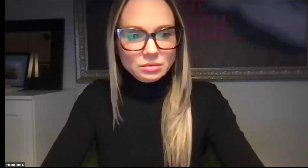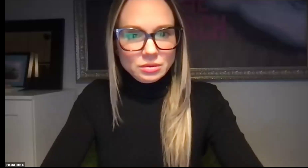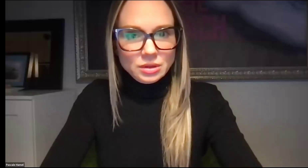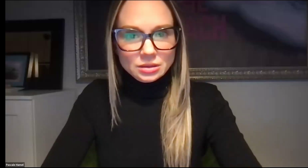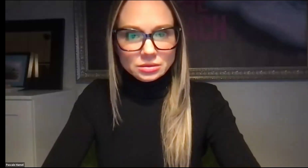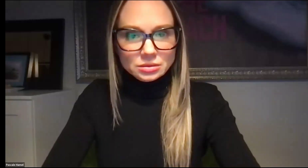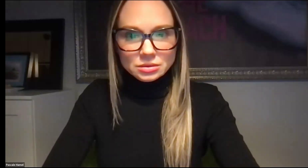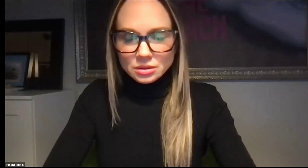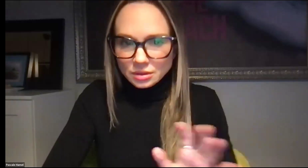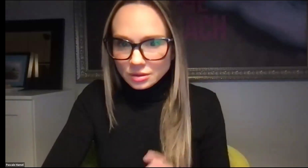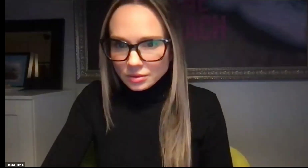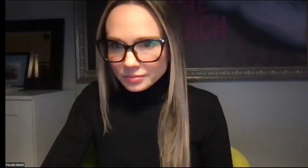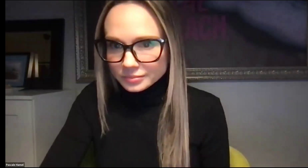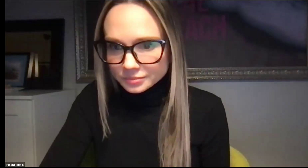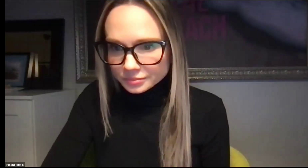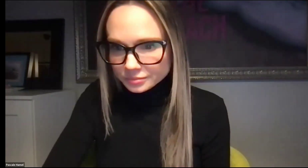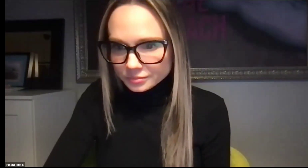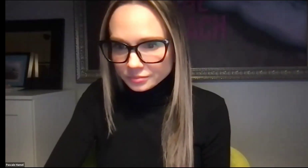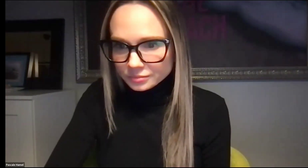Oups, là. Ah!